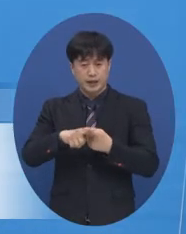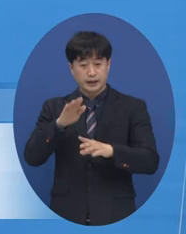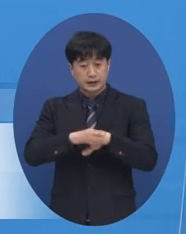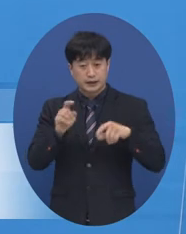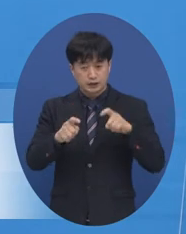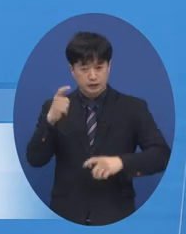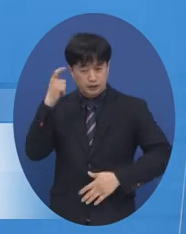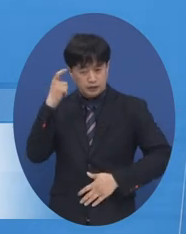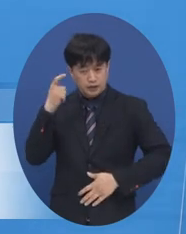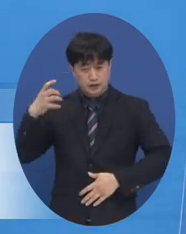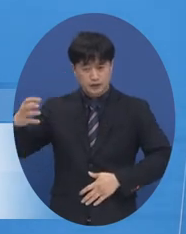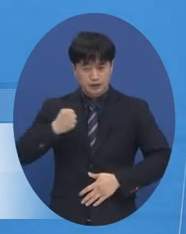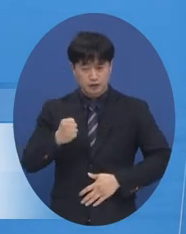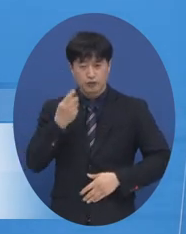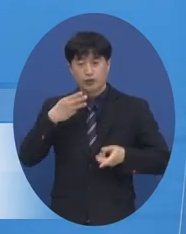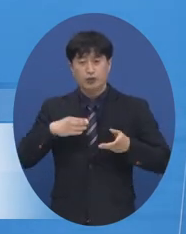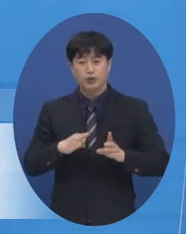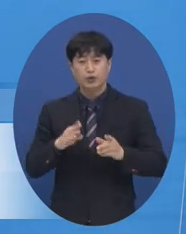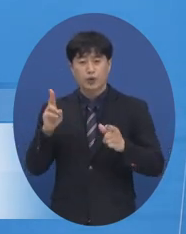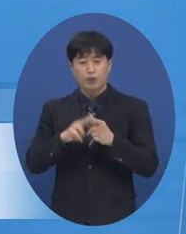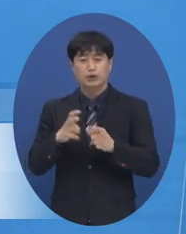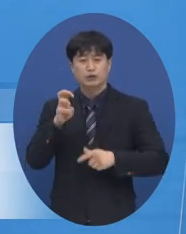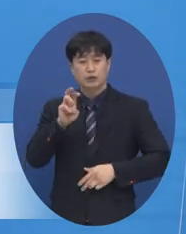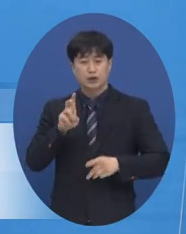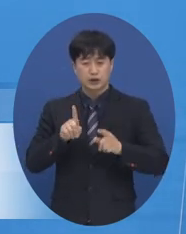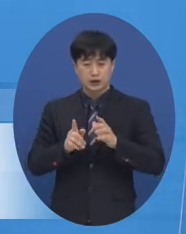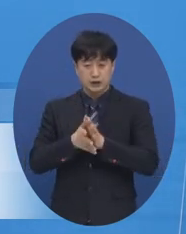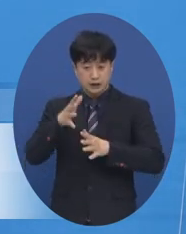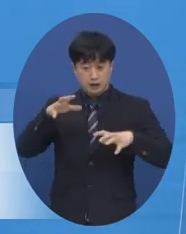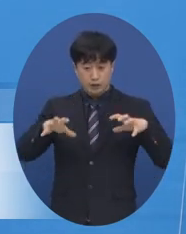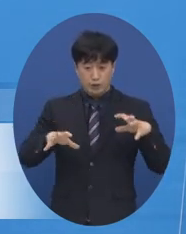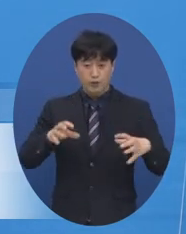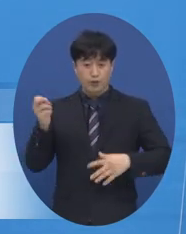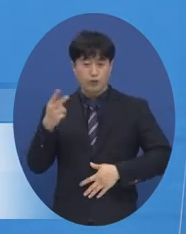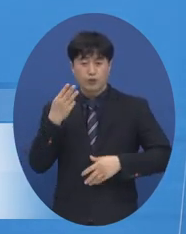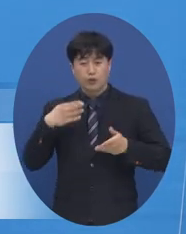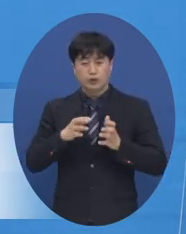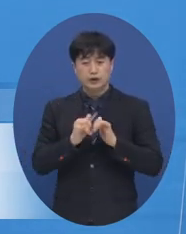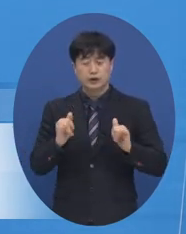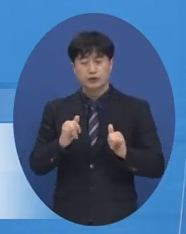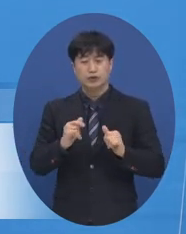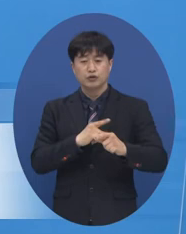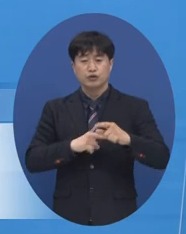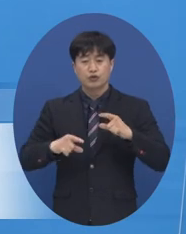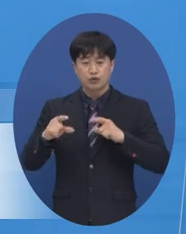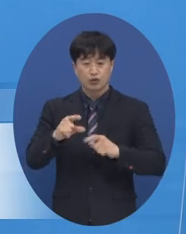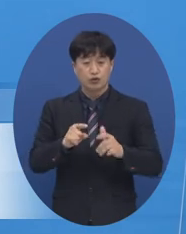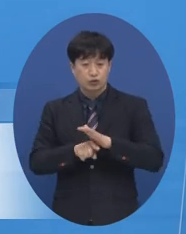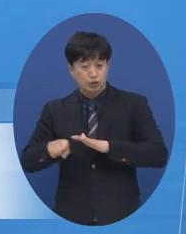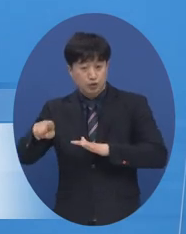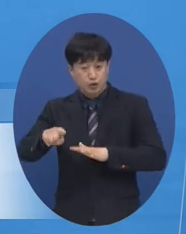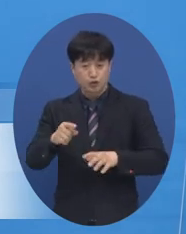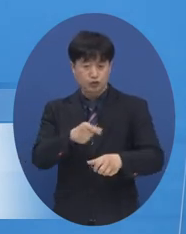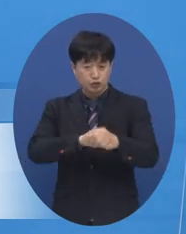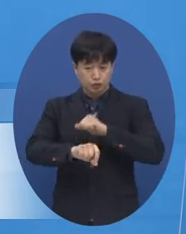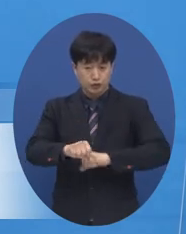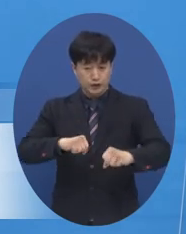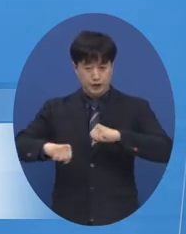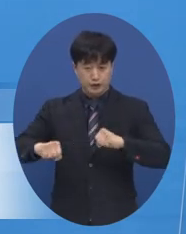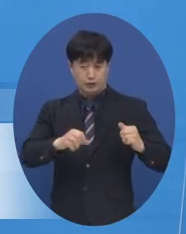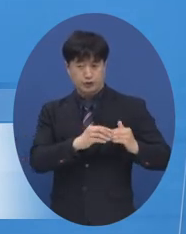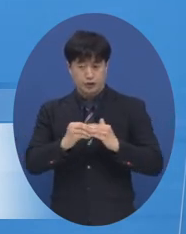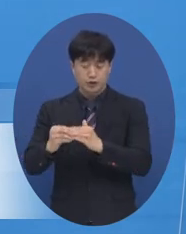실천 의지를 다지고 경기도와 31개 시군 그리고 경기도민의 보다